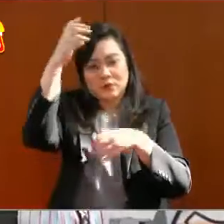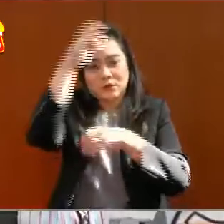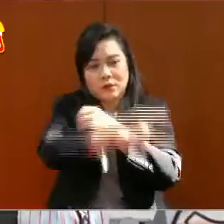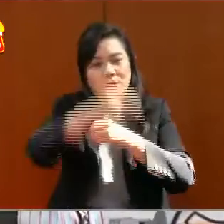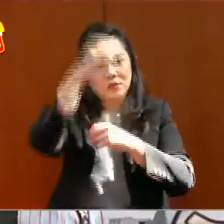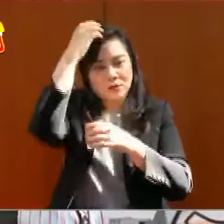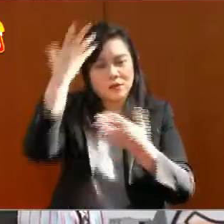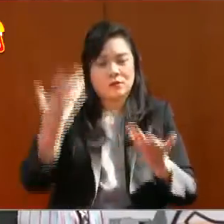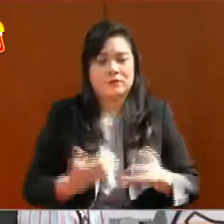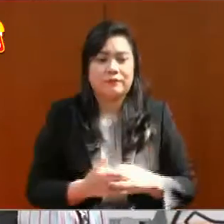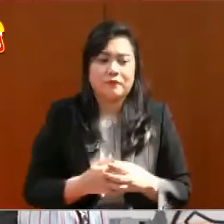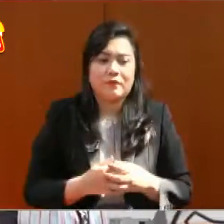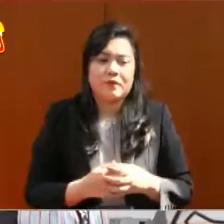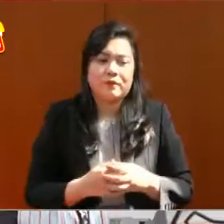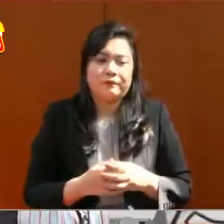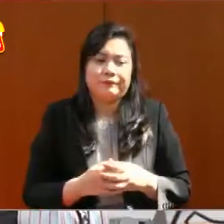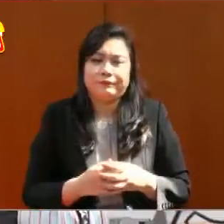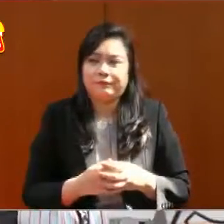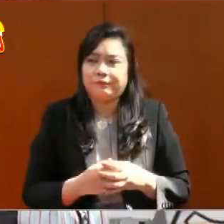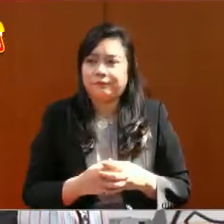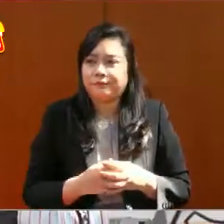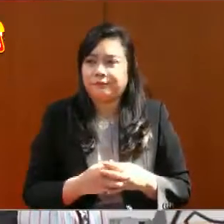pendapatan kepada golongan petani situ.